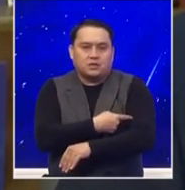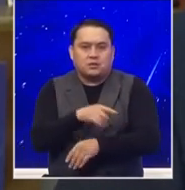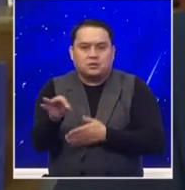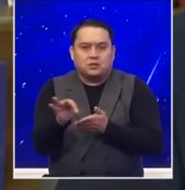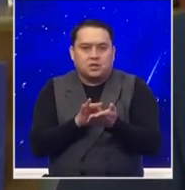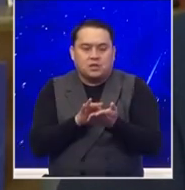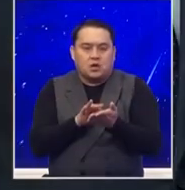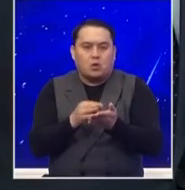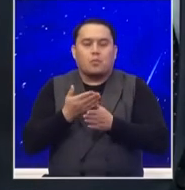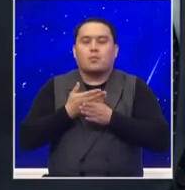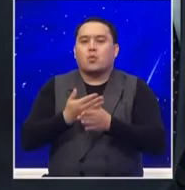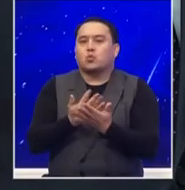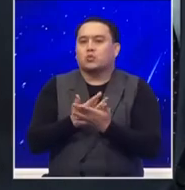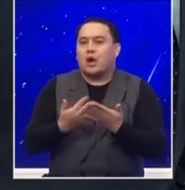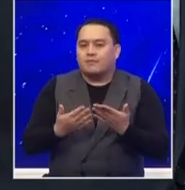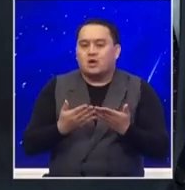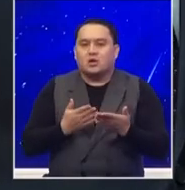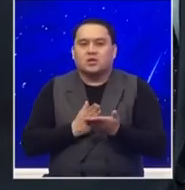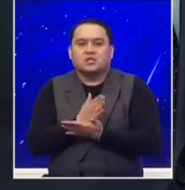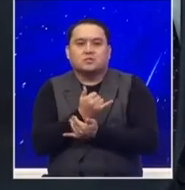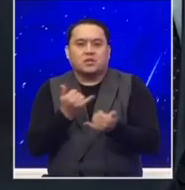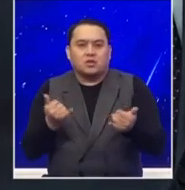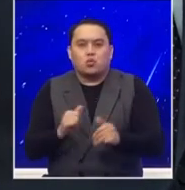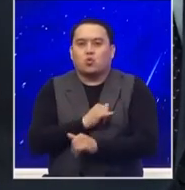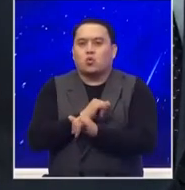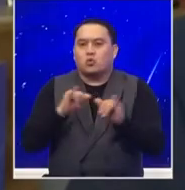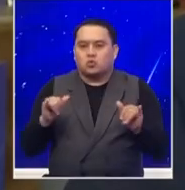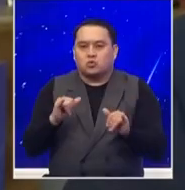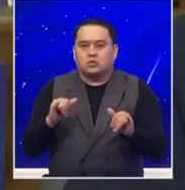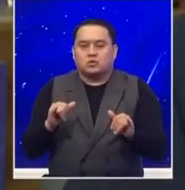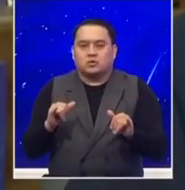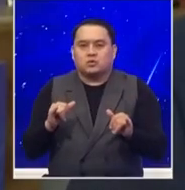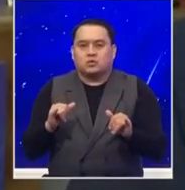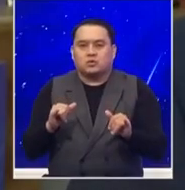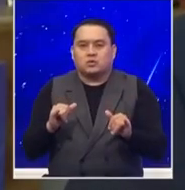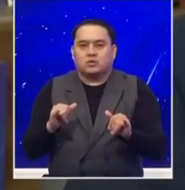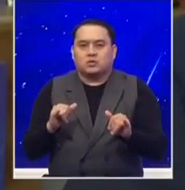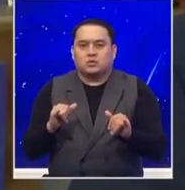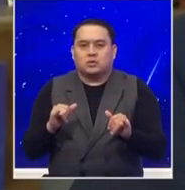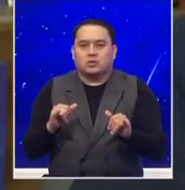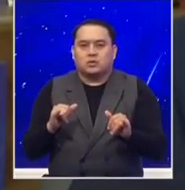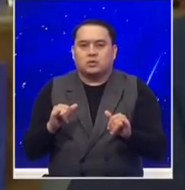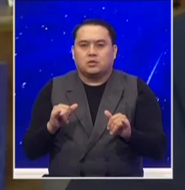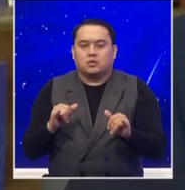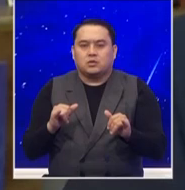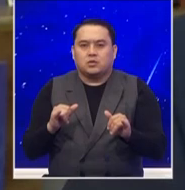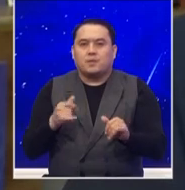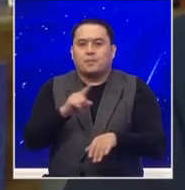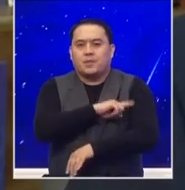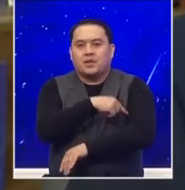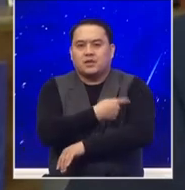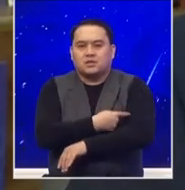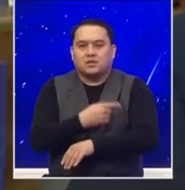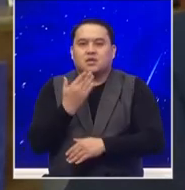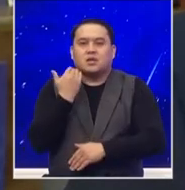кезінде бана әртүрлі диагностикалық қызметтері арту қолжетімділігі артылады. Ол әрине өз кезегінде медициналық